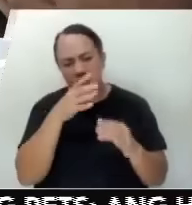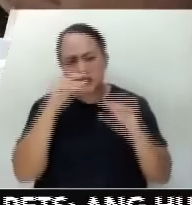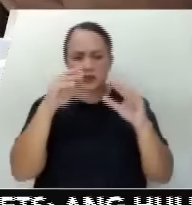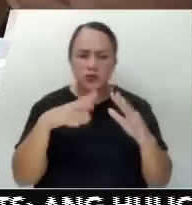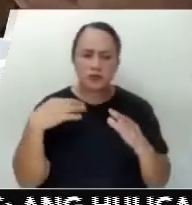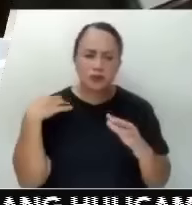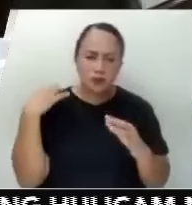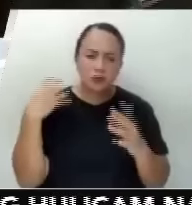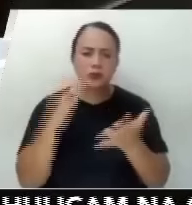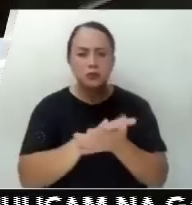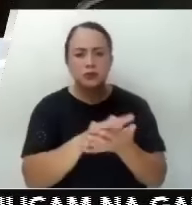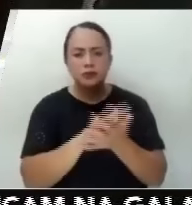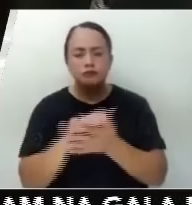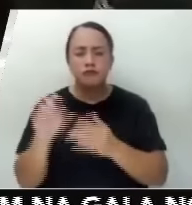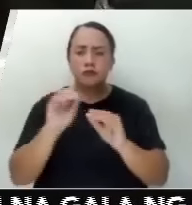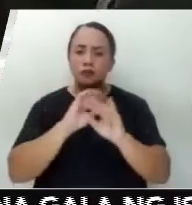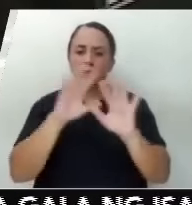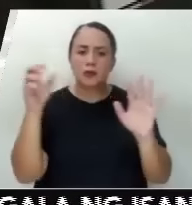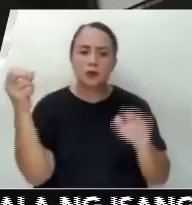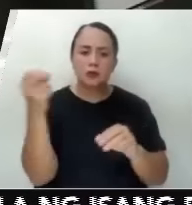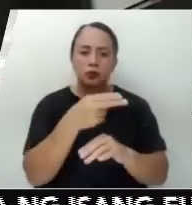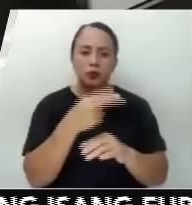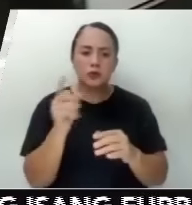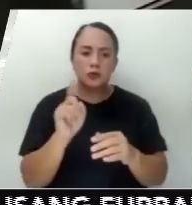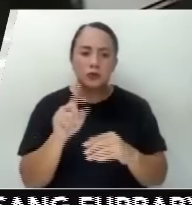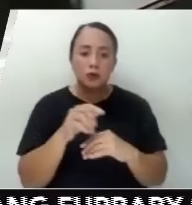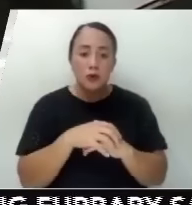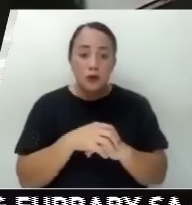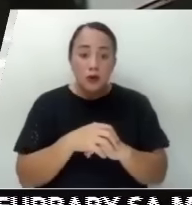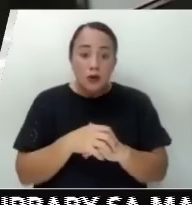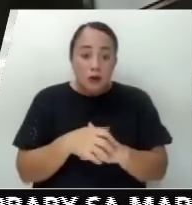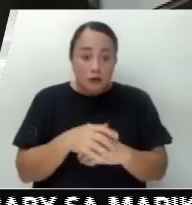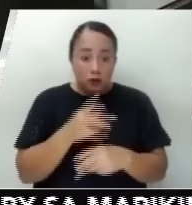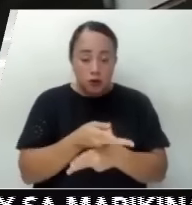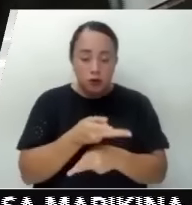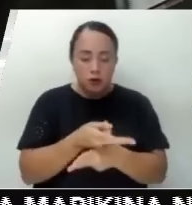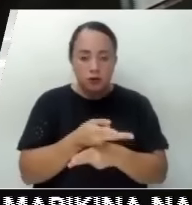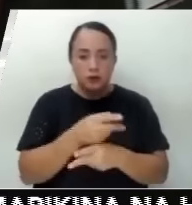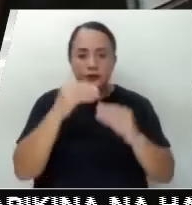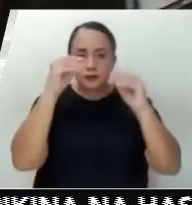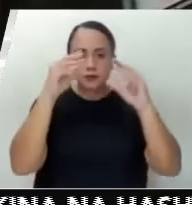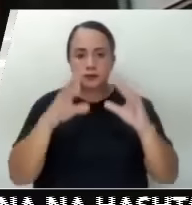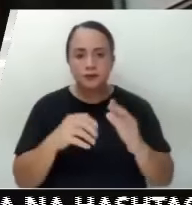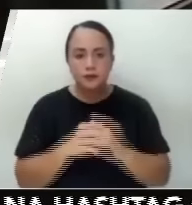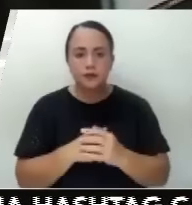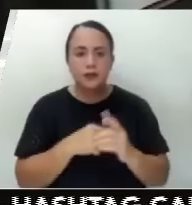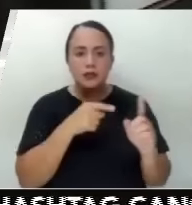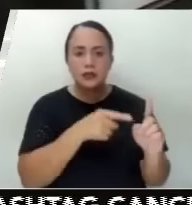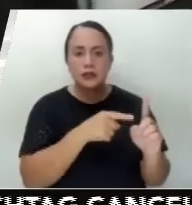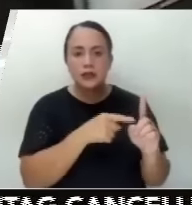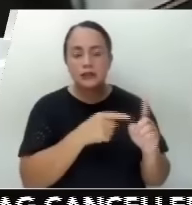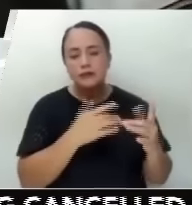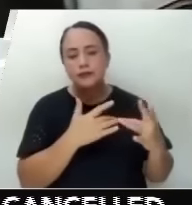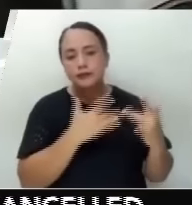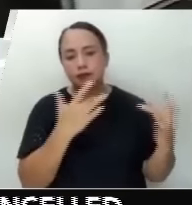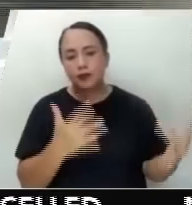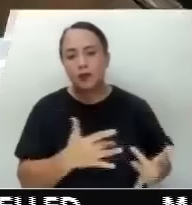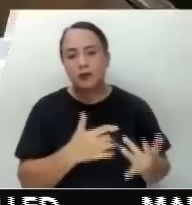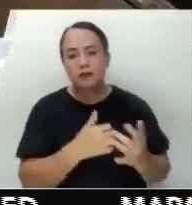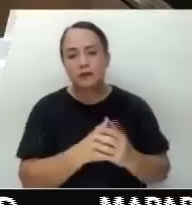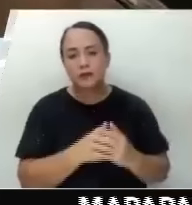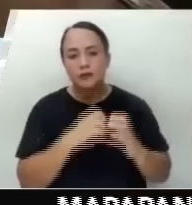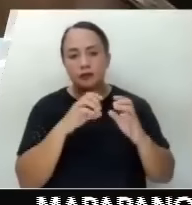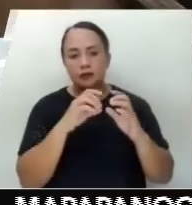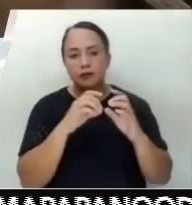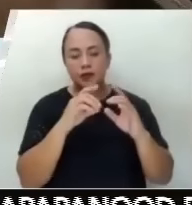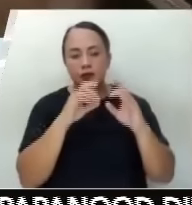sa kanya ng Pangulo. Yung unang sinabi niya talaga is, alagaan yung mga teacher kasi sila yung nasa puso ng isang education system.